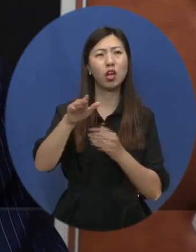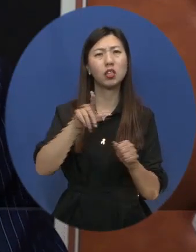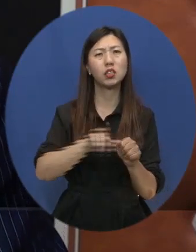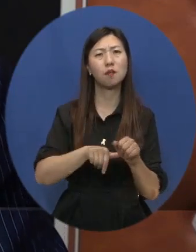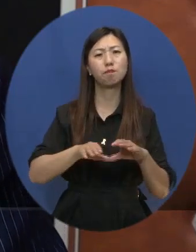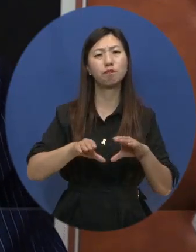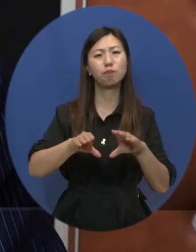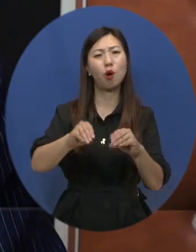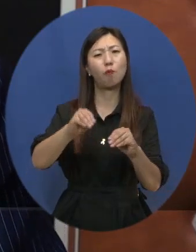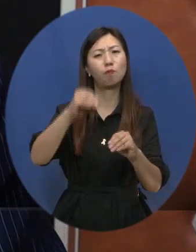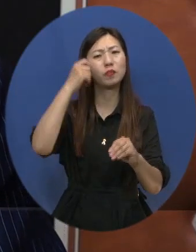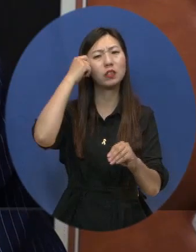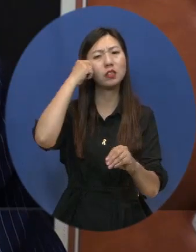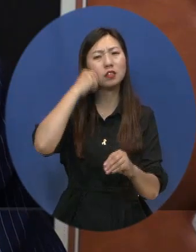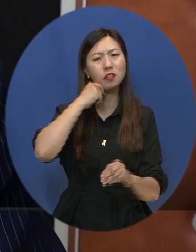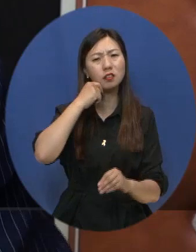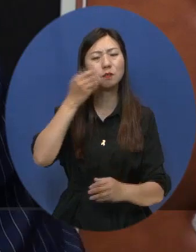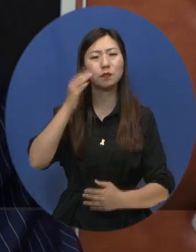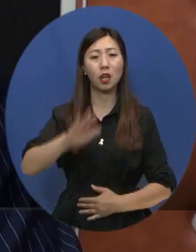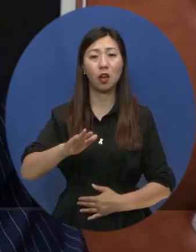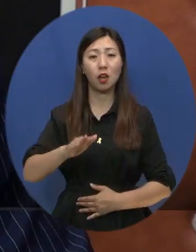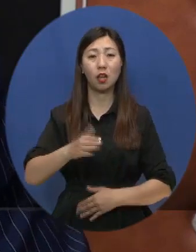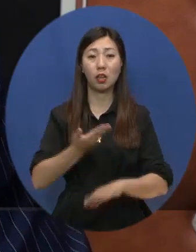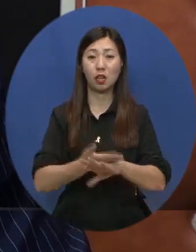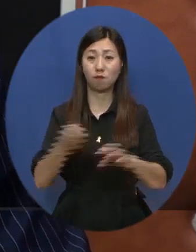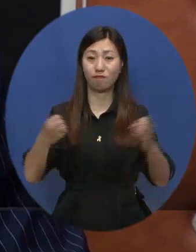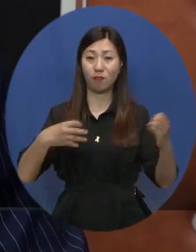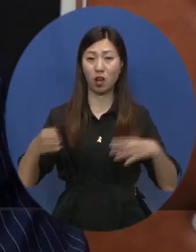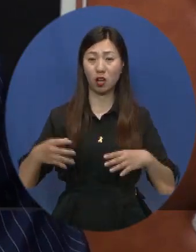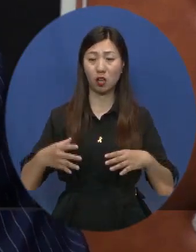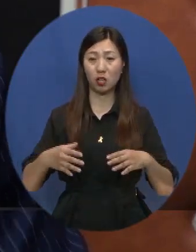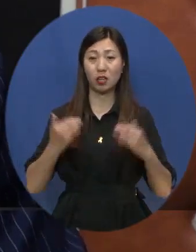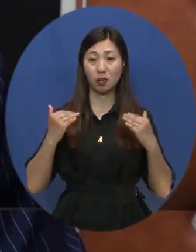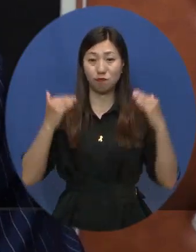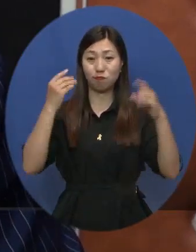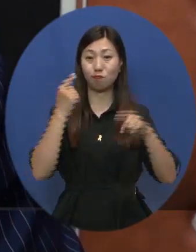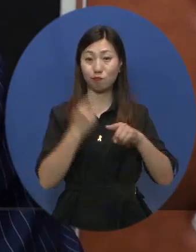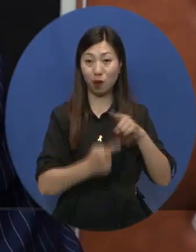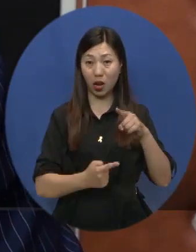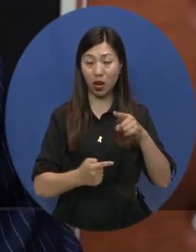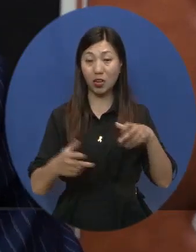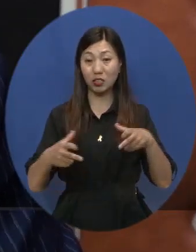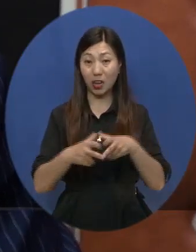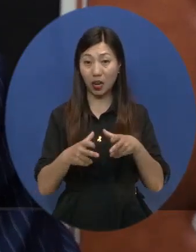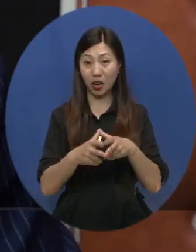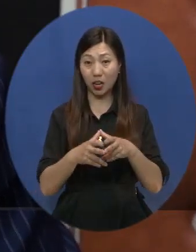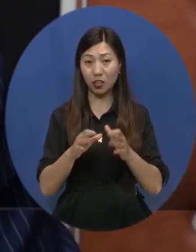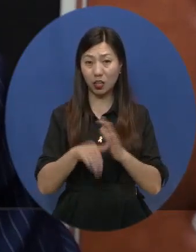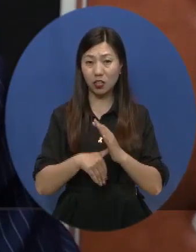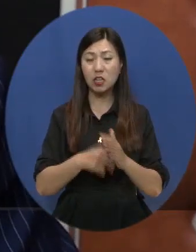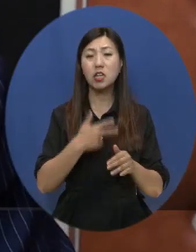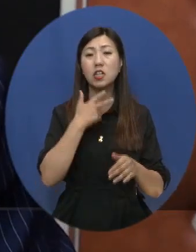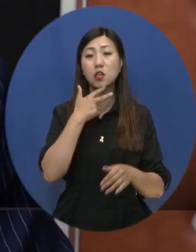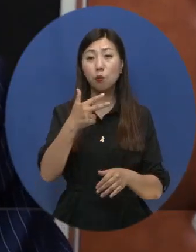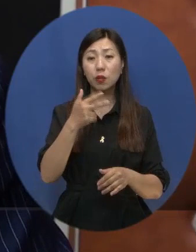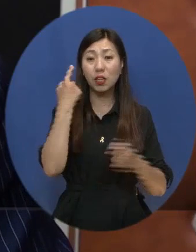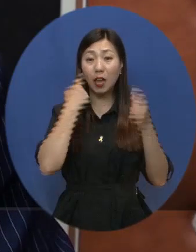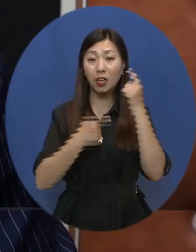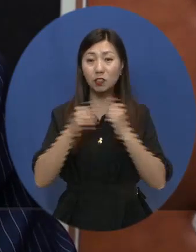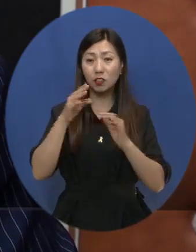시간인데 다들 그래요. 중도장애인들은 7살 때 다쳤으면 7살 때